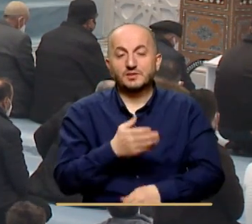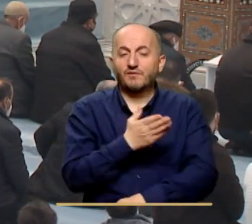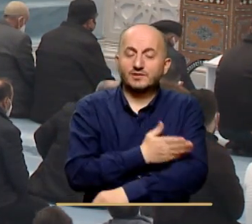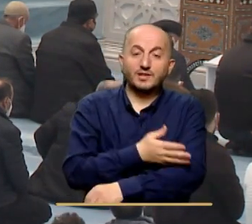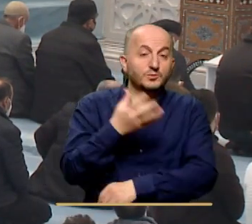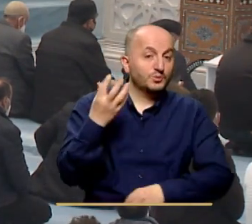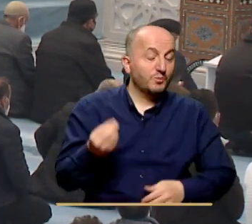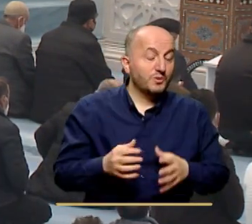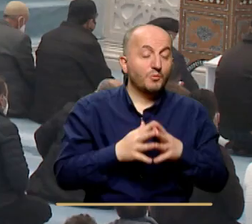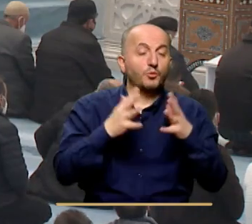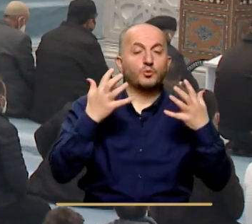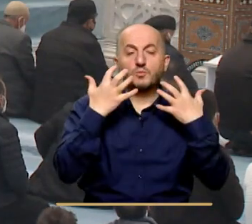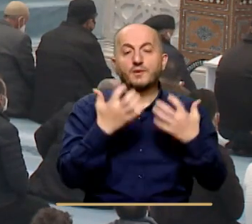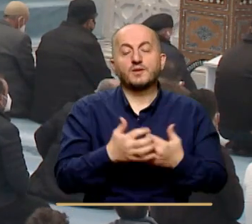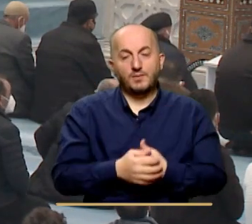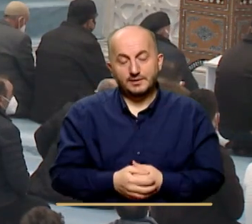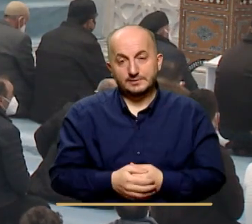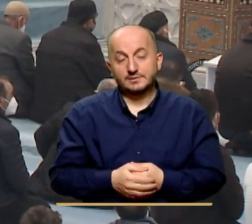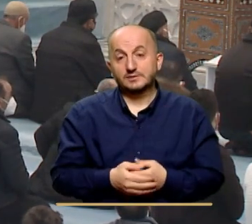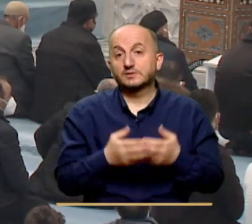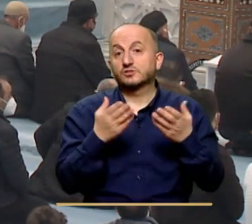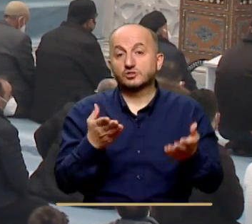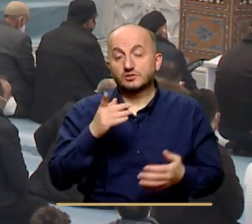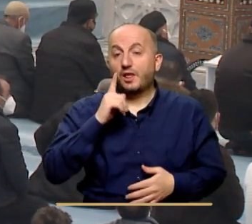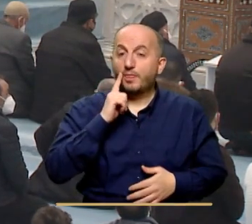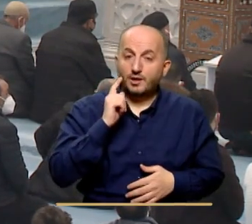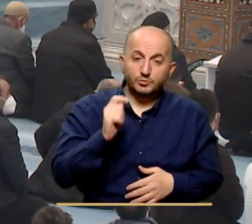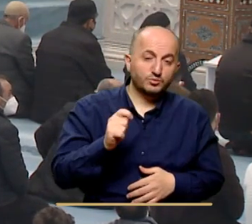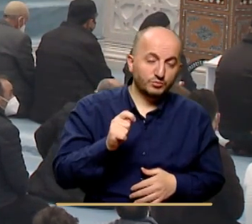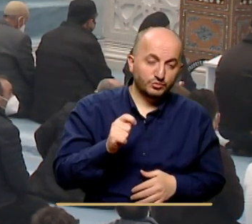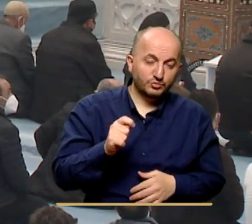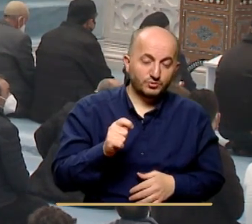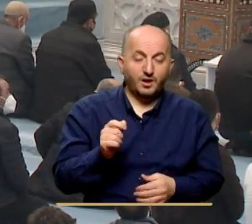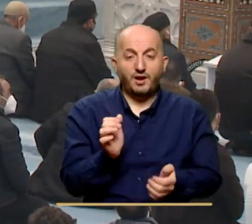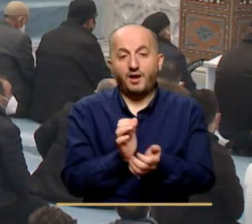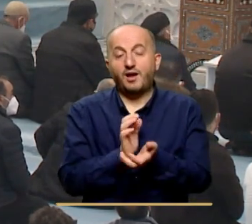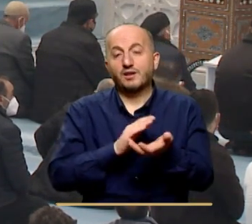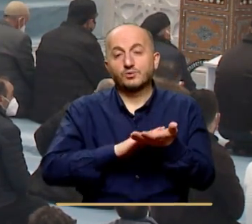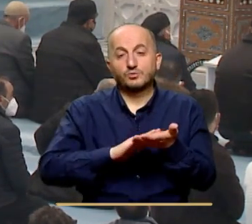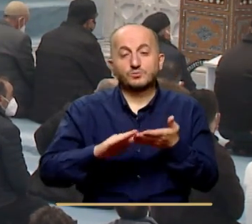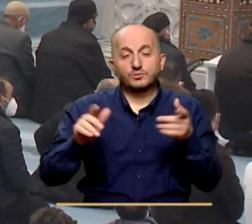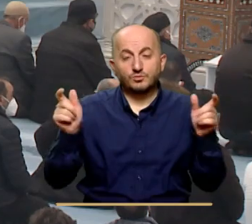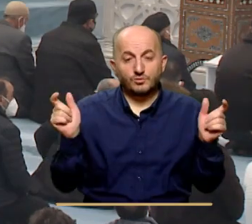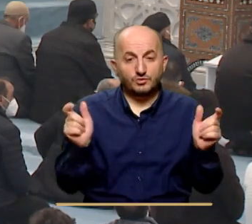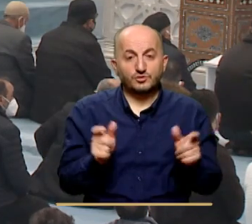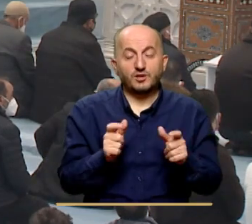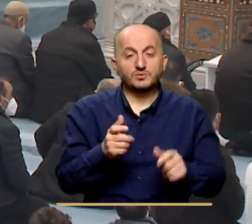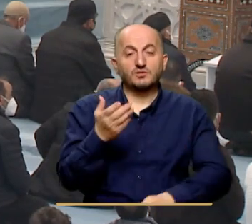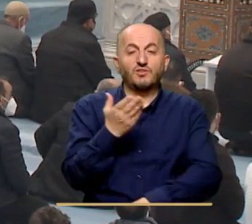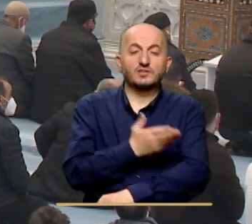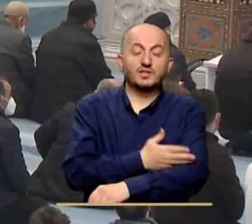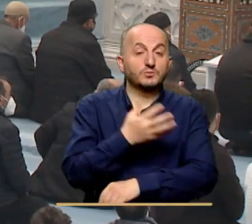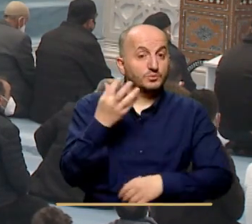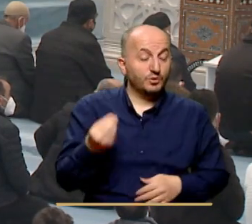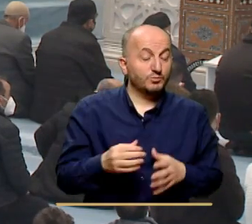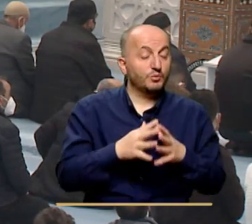vatanımızın olması büyük bir nimet. İşte iffetimizi, namusumuzu, aile düzenimizi koruyacağımız vatanımızın